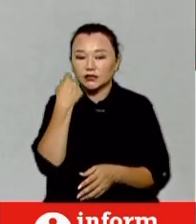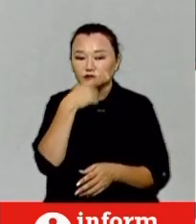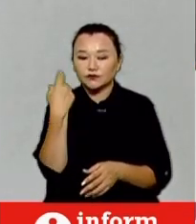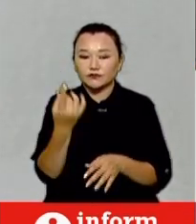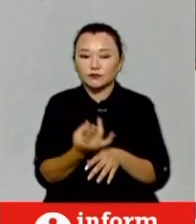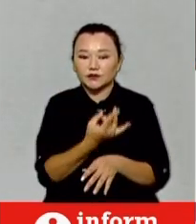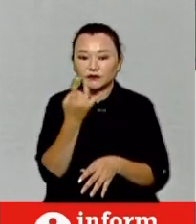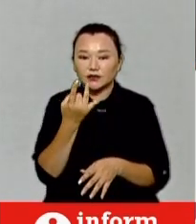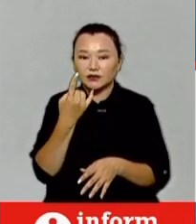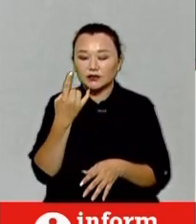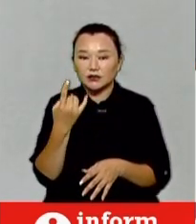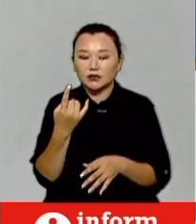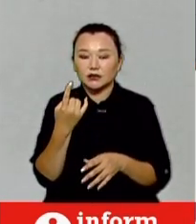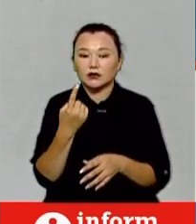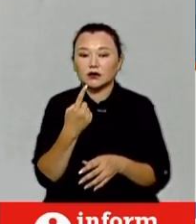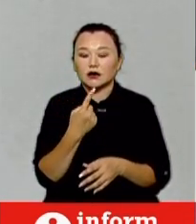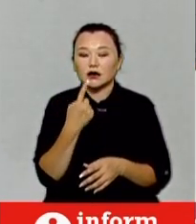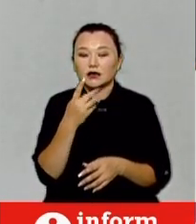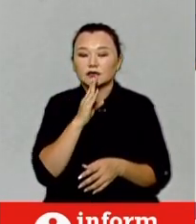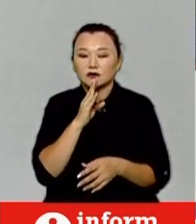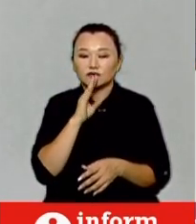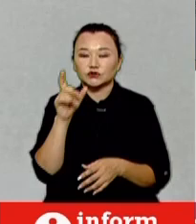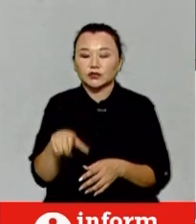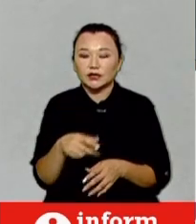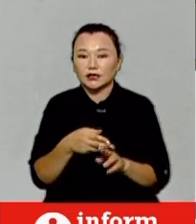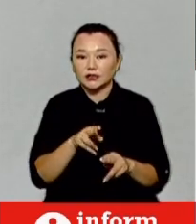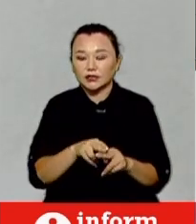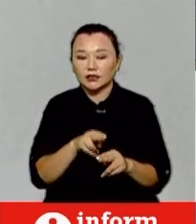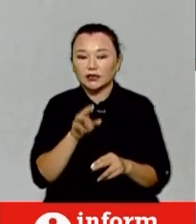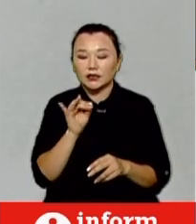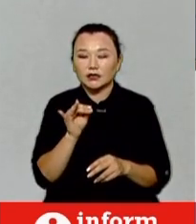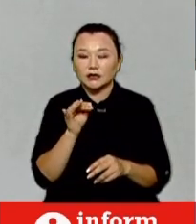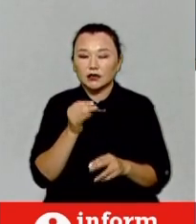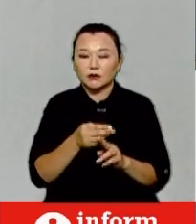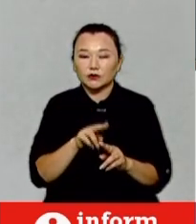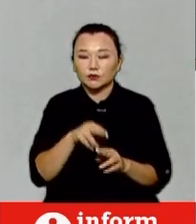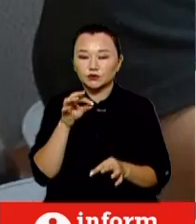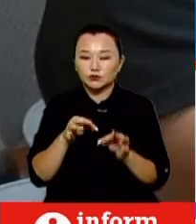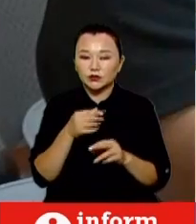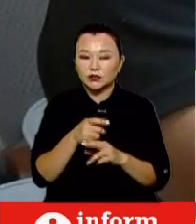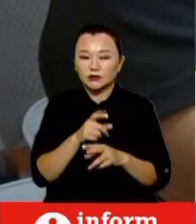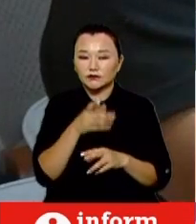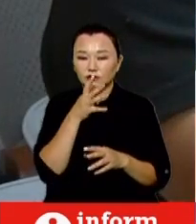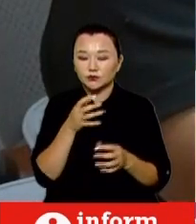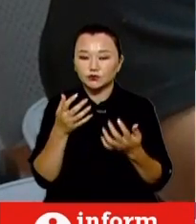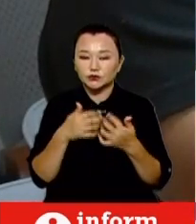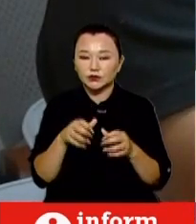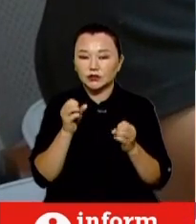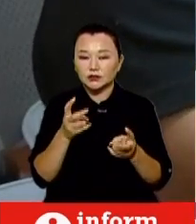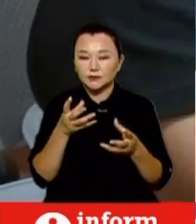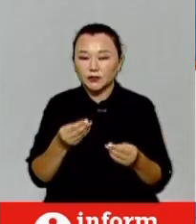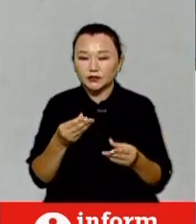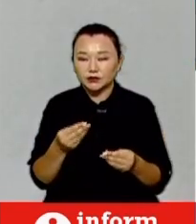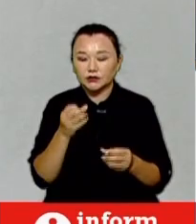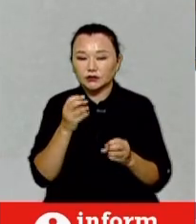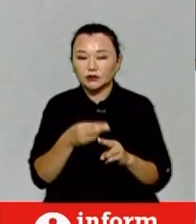впервые молодой девушкой, значит, поэтому суд данные обстоятельства учел как смягчающие. Но, тем